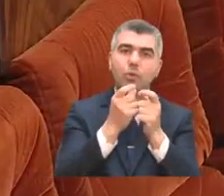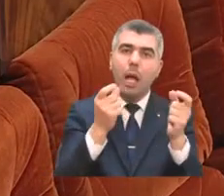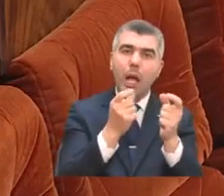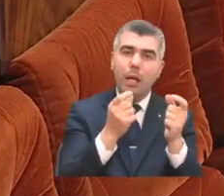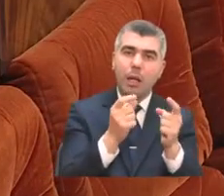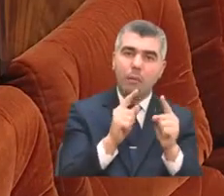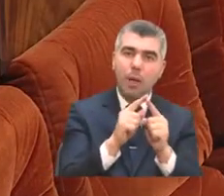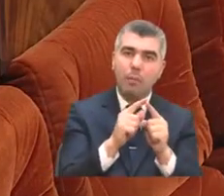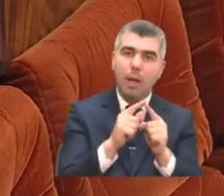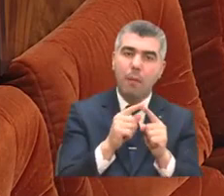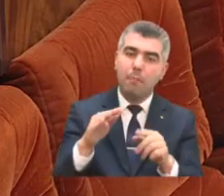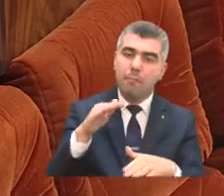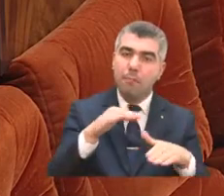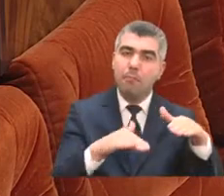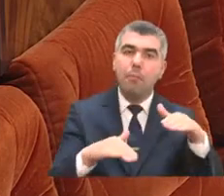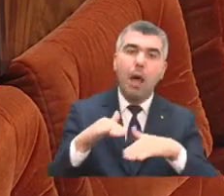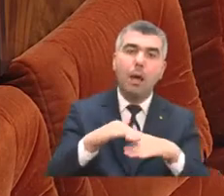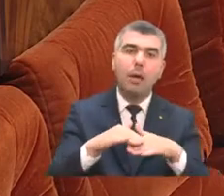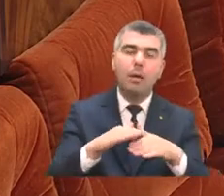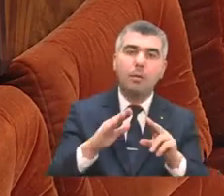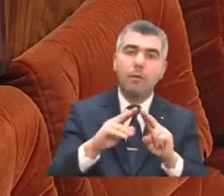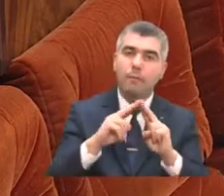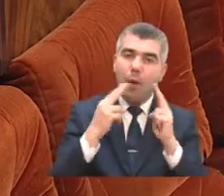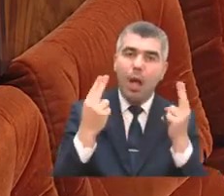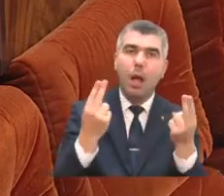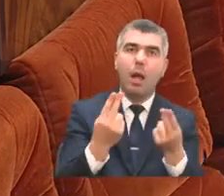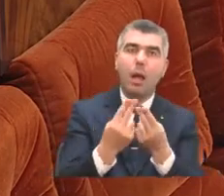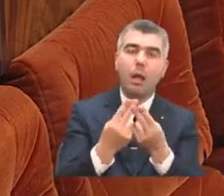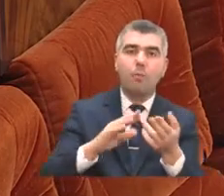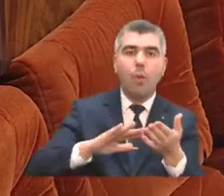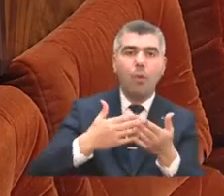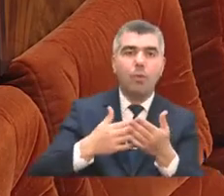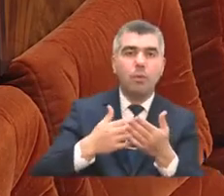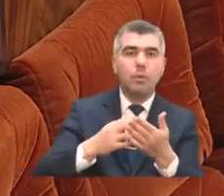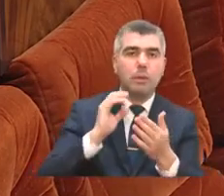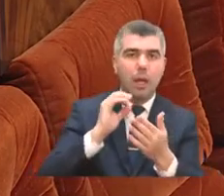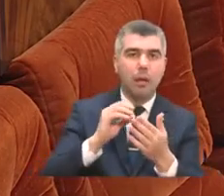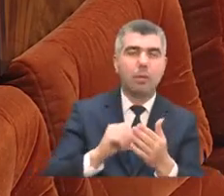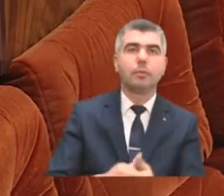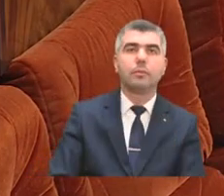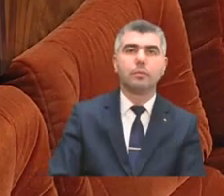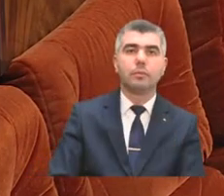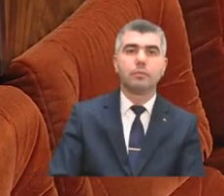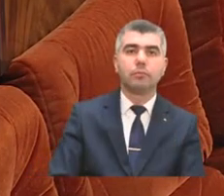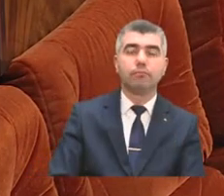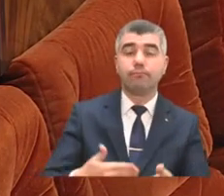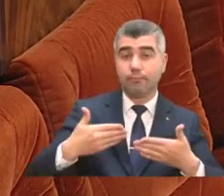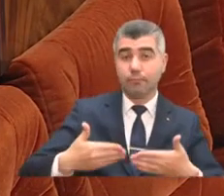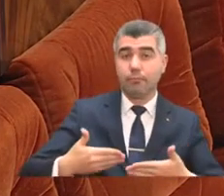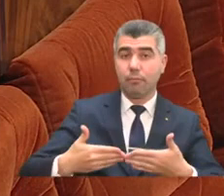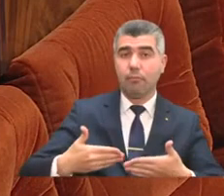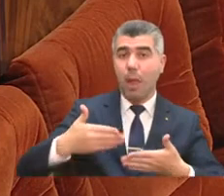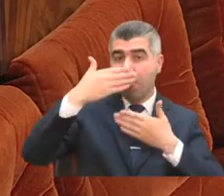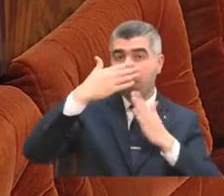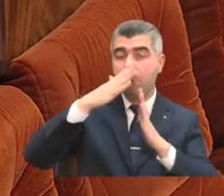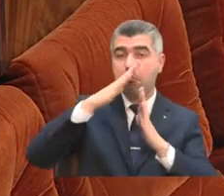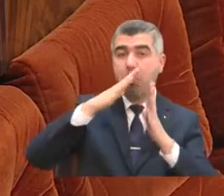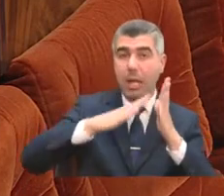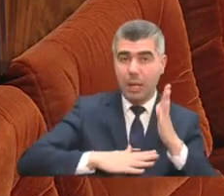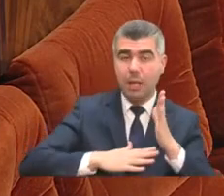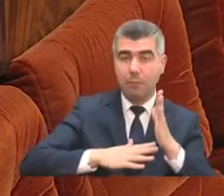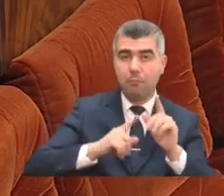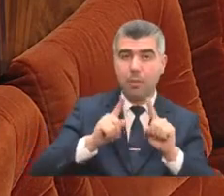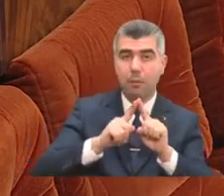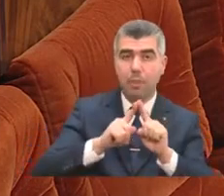الدوليه الكبرى اللي تتهيمن على هذا المجال على الصعيد العالمي. حنا في بلادنا تبنينا